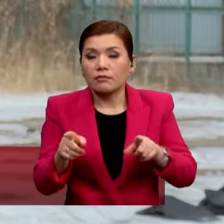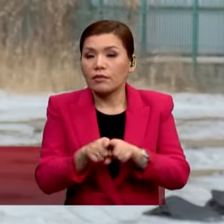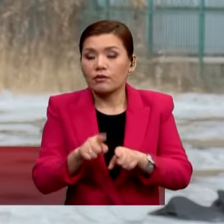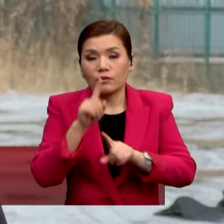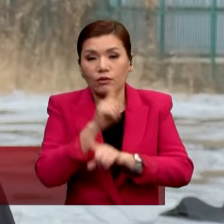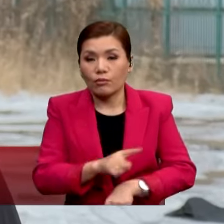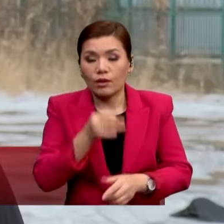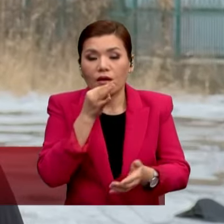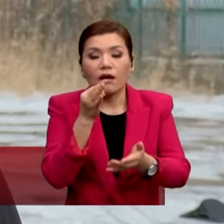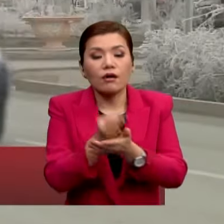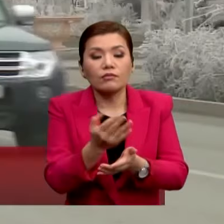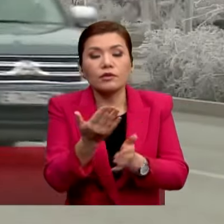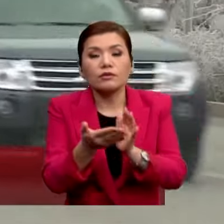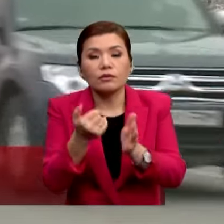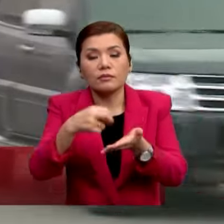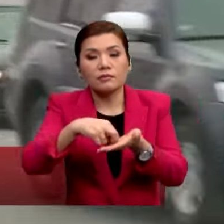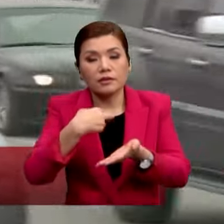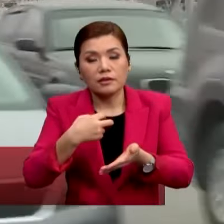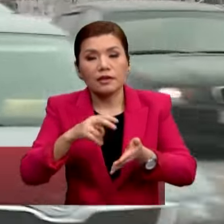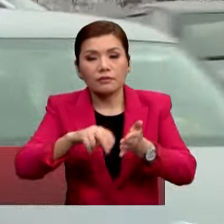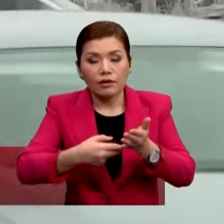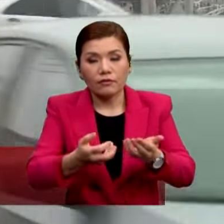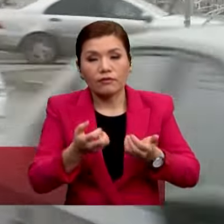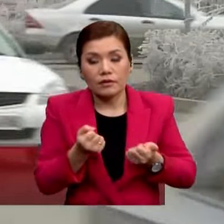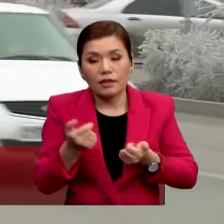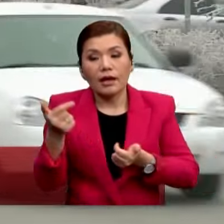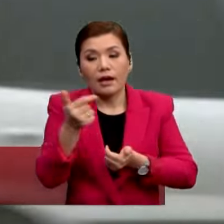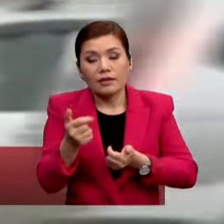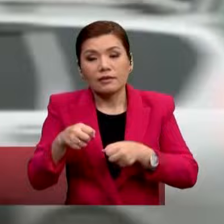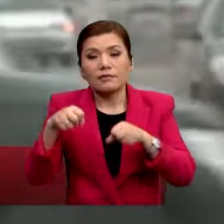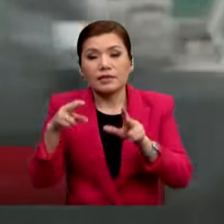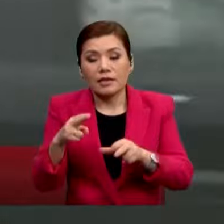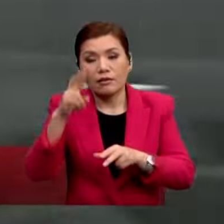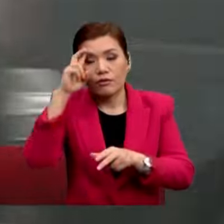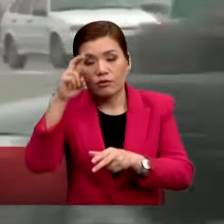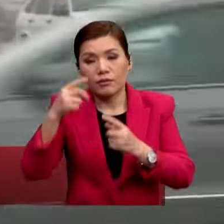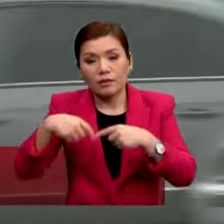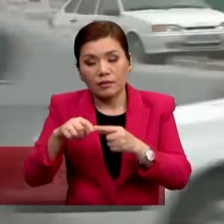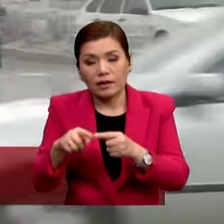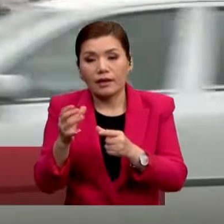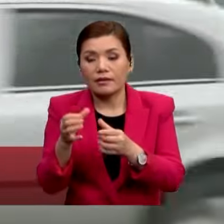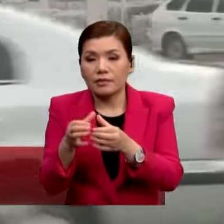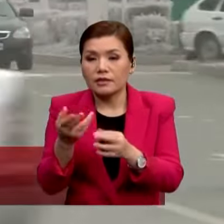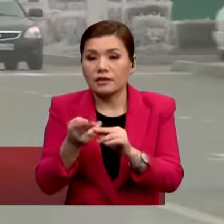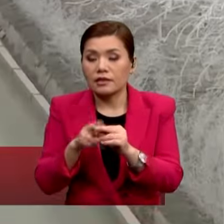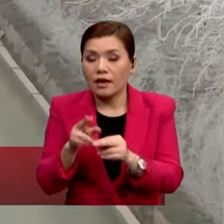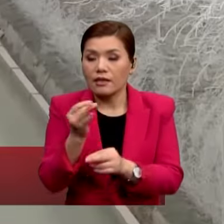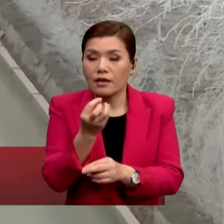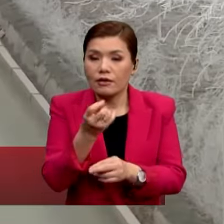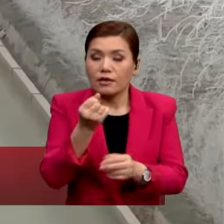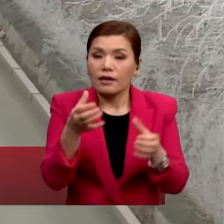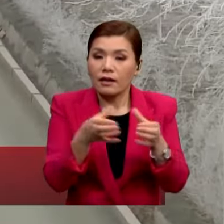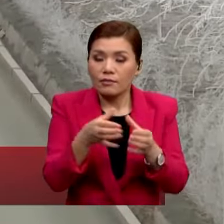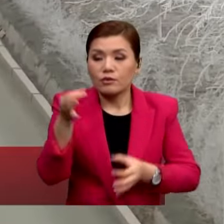жағдайда жауаптылардан сондай жазбаша анықтаманы алып, азаматтарға арналған үкімет мемлекеттік корпорациясы мен Toyota